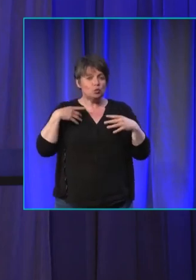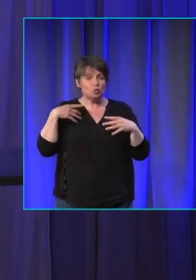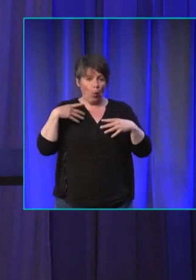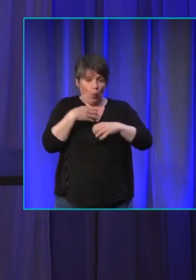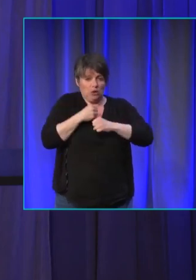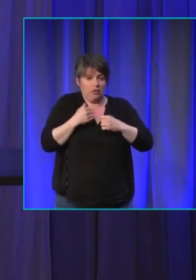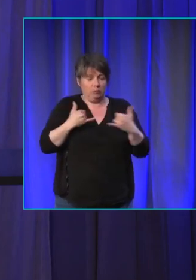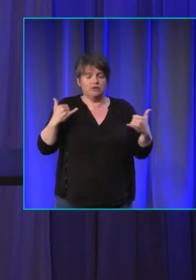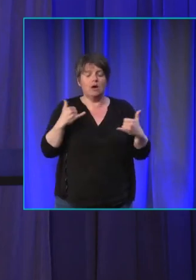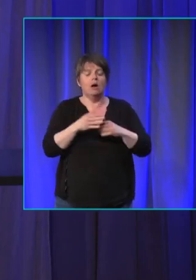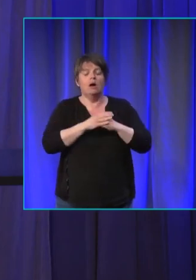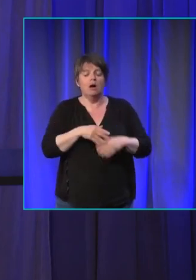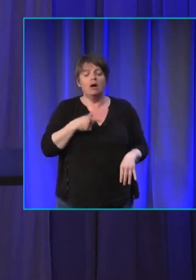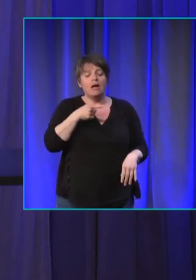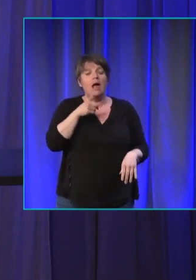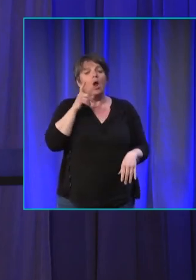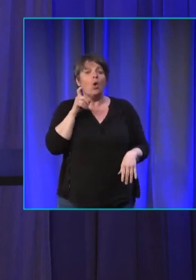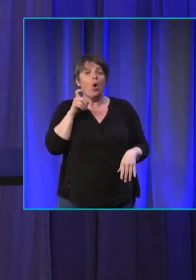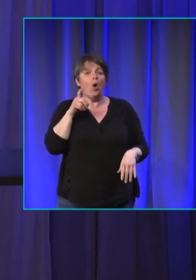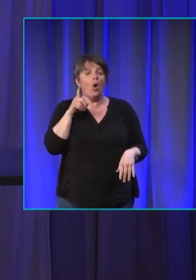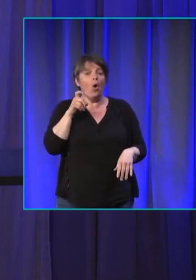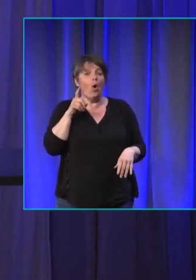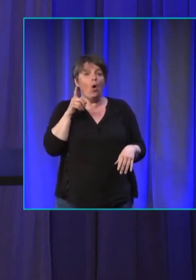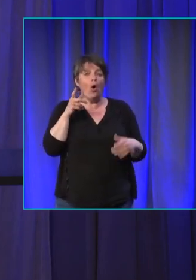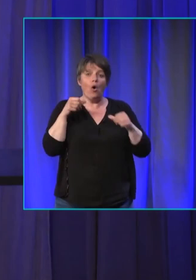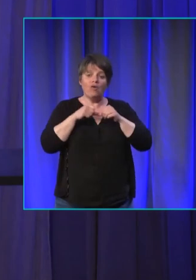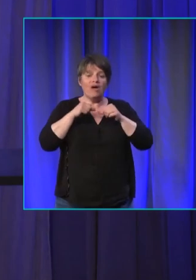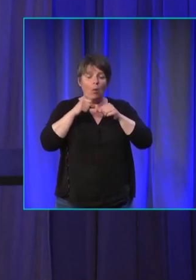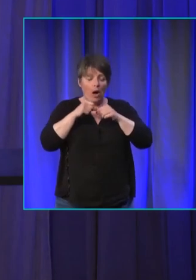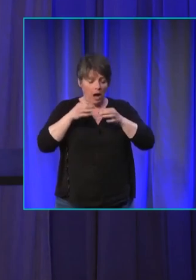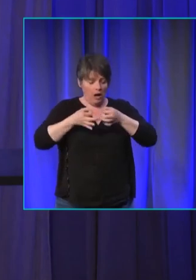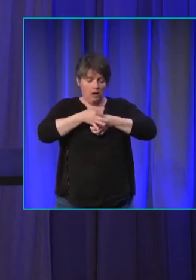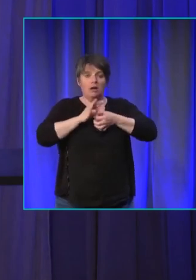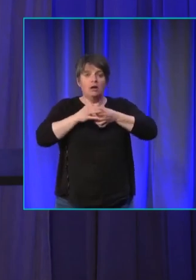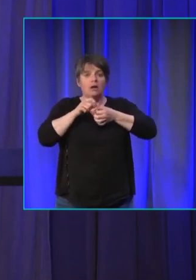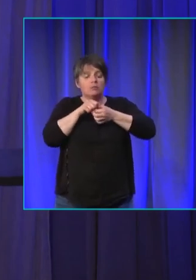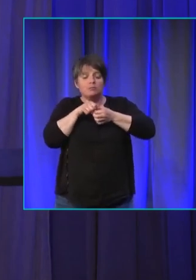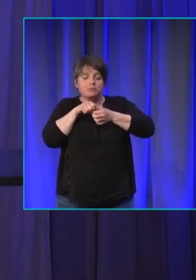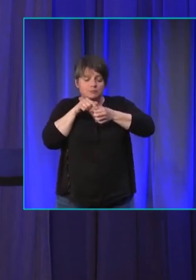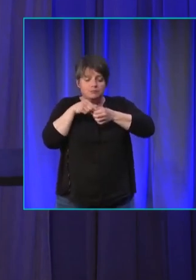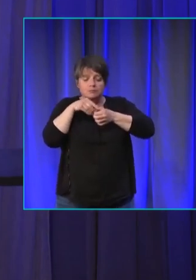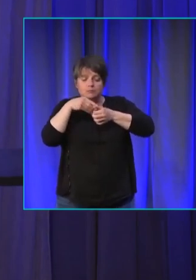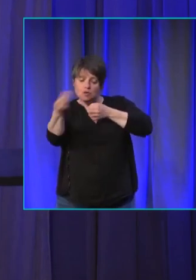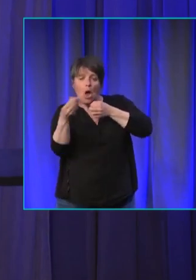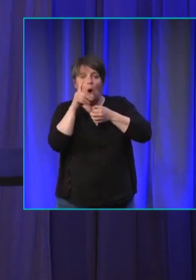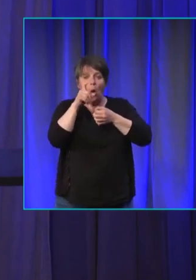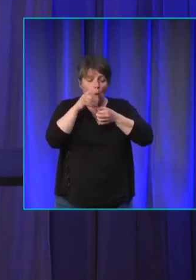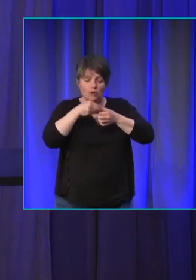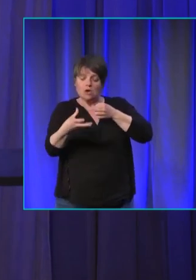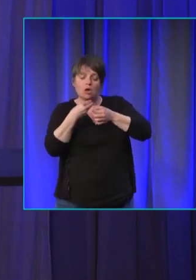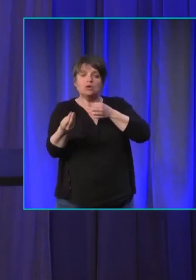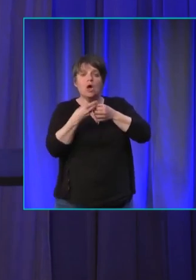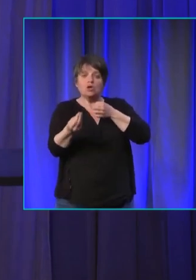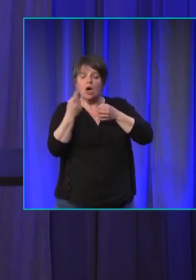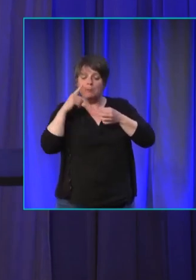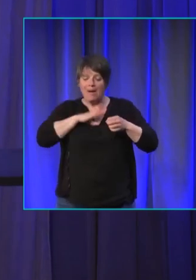donc, qu'est-ce que va faire l'eau? L'eau, elle va s'échapper de la cellule et elle va aller dans le sang pour essayer de baisser